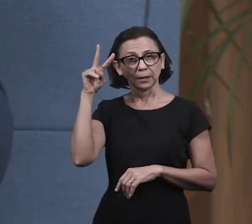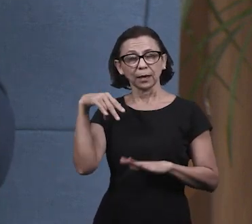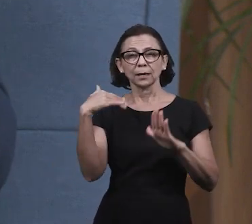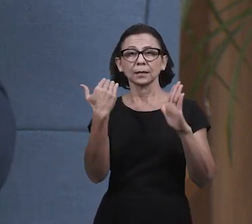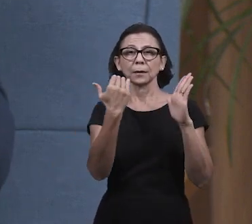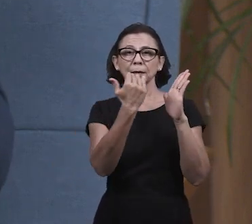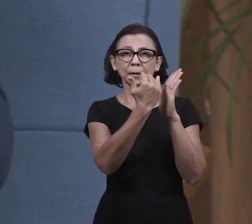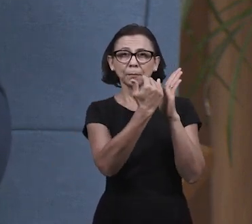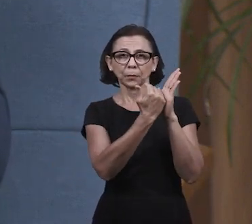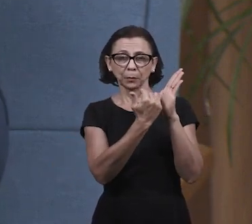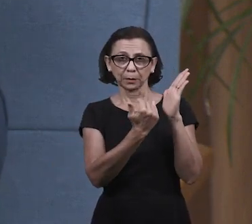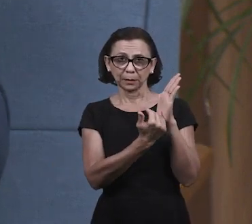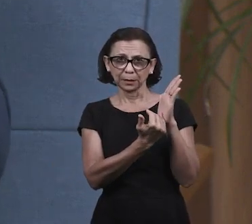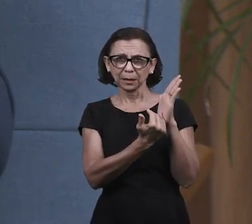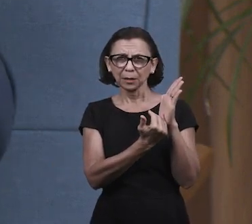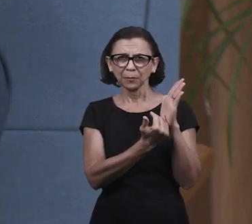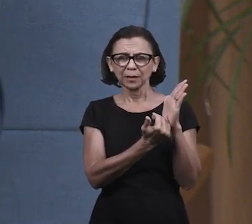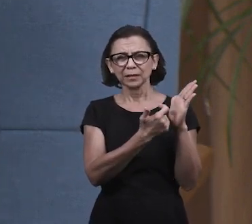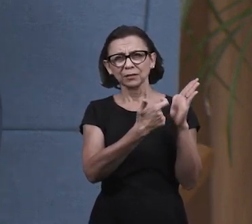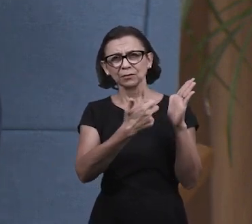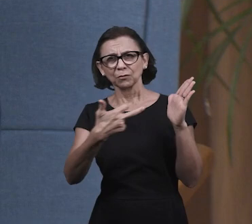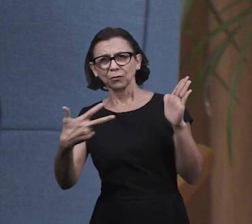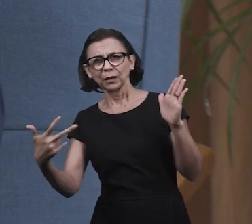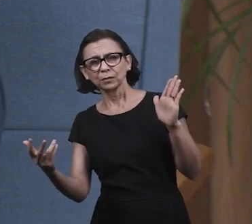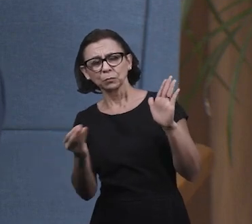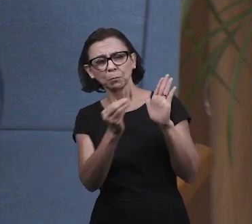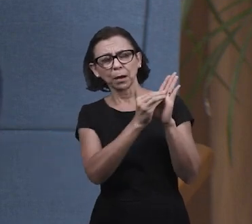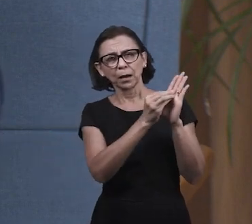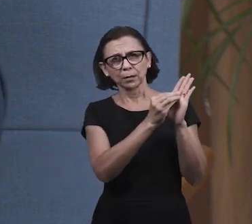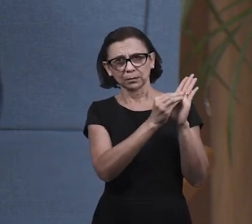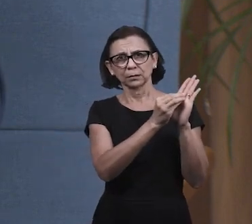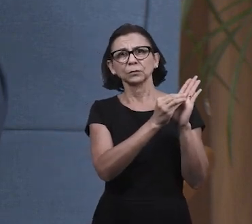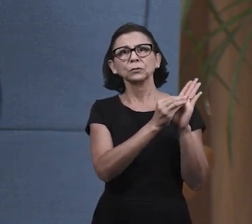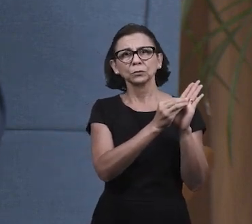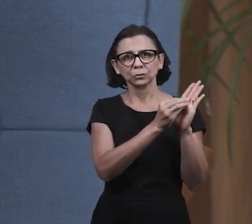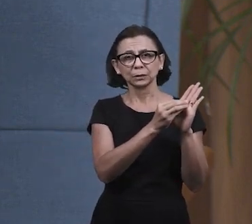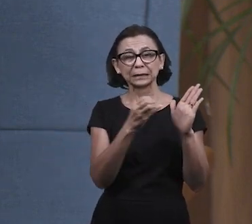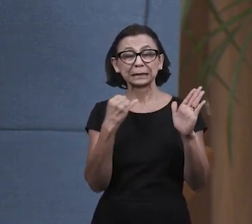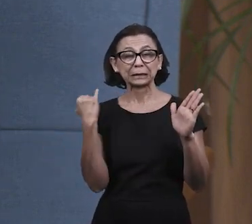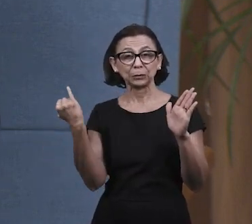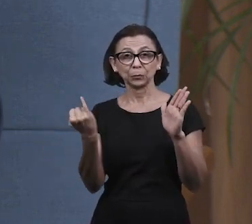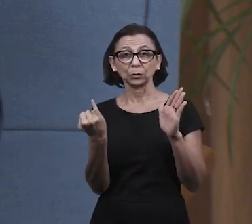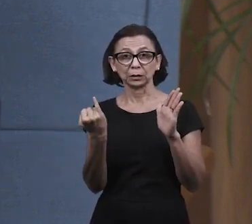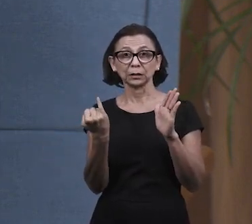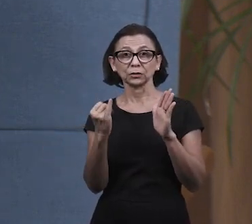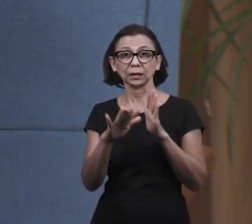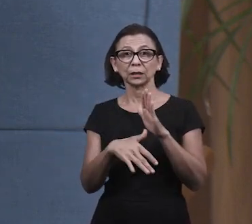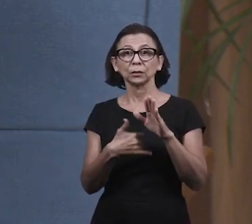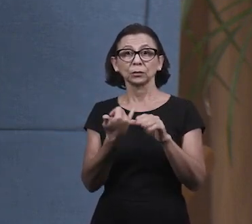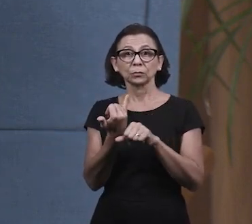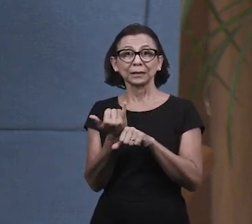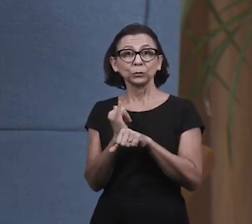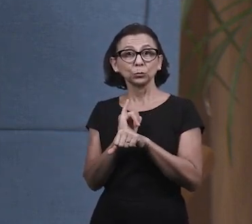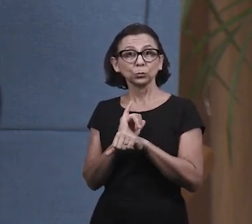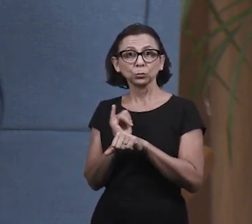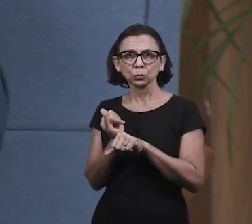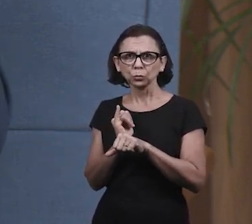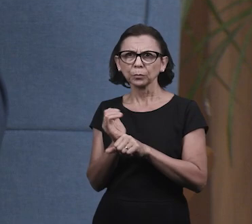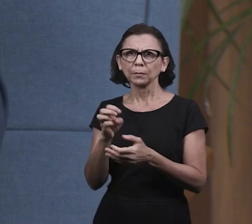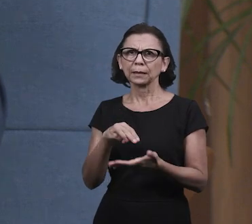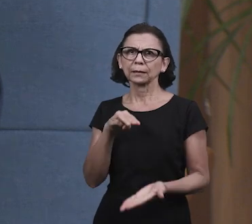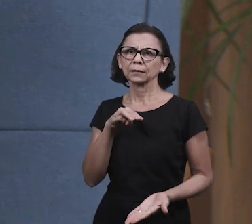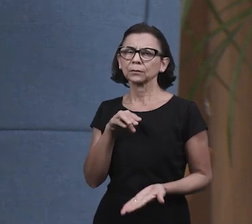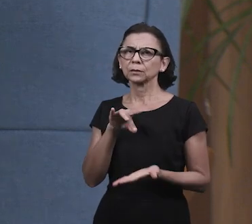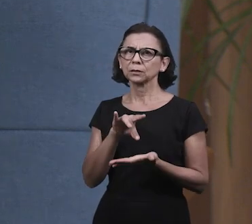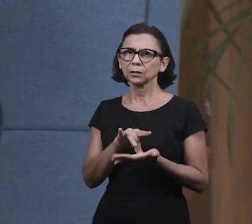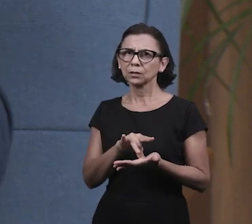programmation et encore une autre grande quantité de contenu se trouve dans le canal de l'Église chrétienne Maranatha sur